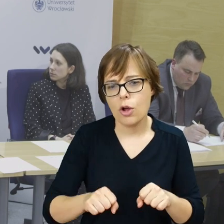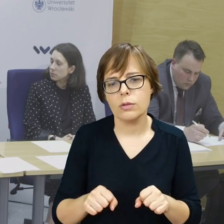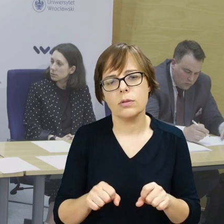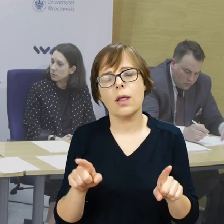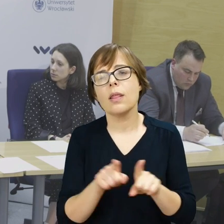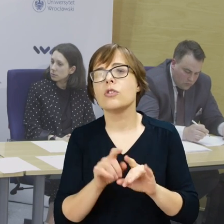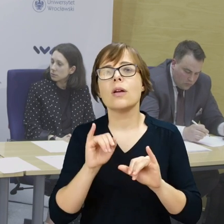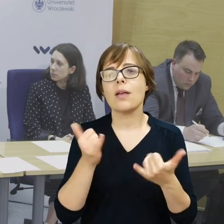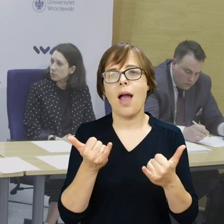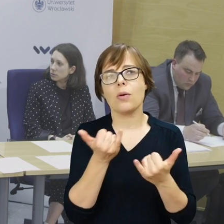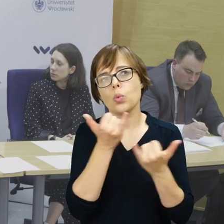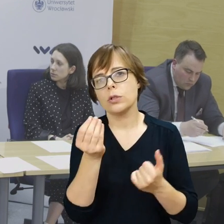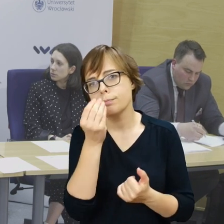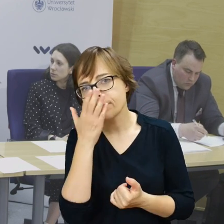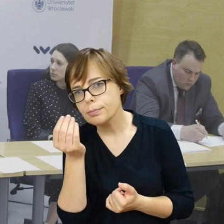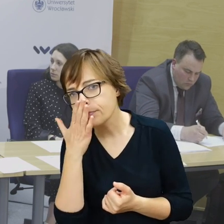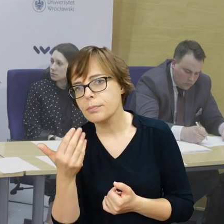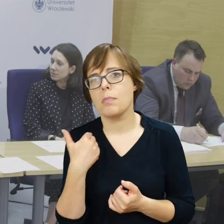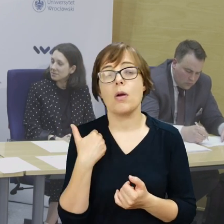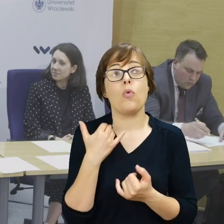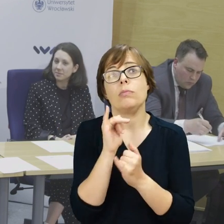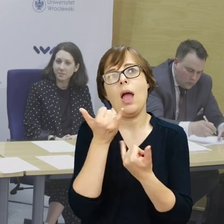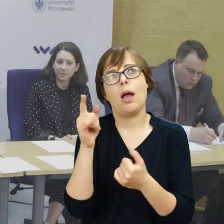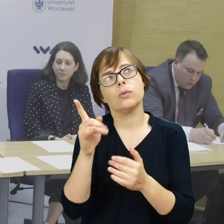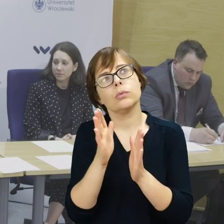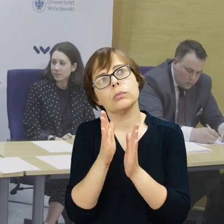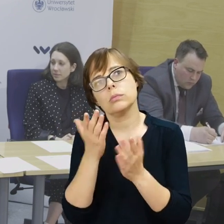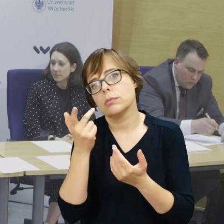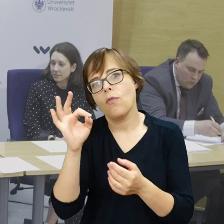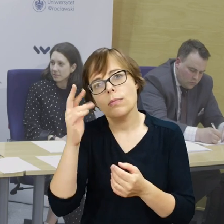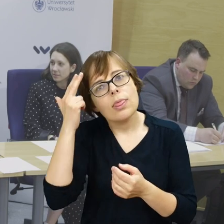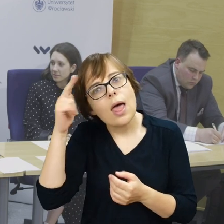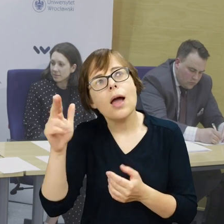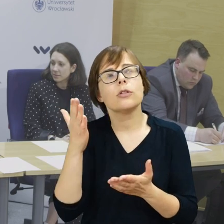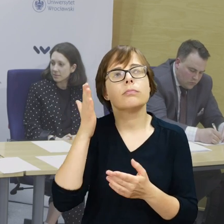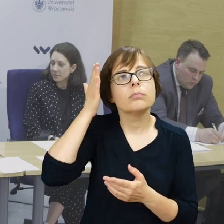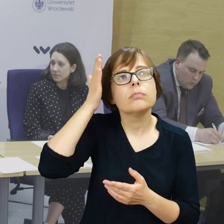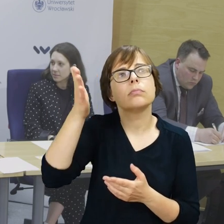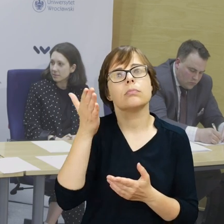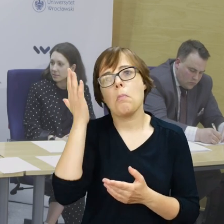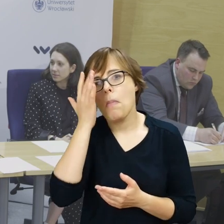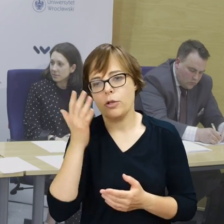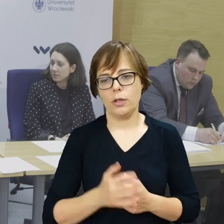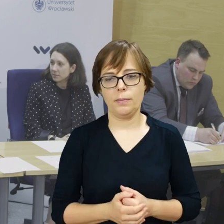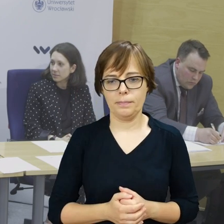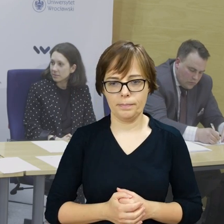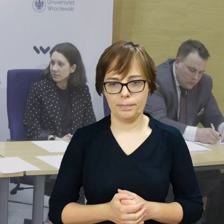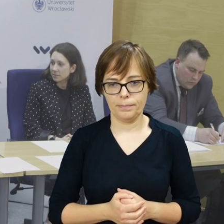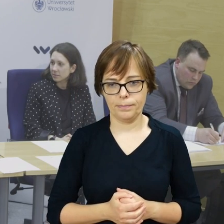rozczarowania, jakie nadzieje, jakie marzenia, jeżeli chodzi o litygację w sprawach dostępu do informacji.